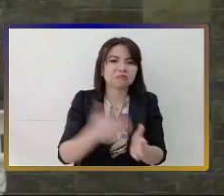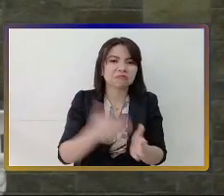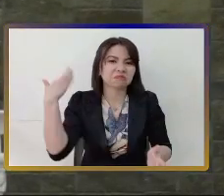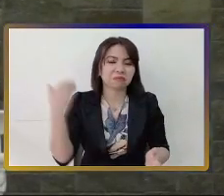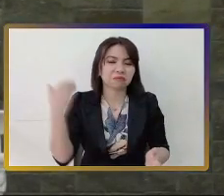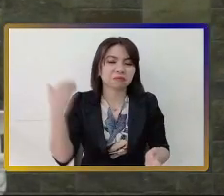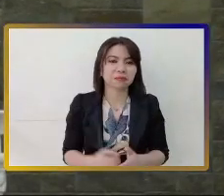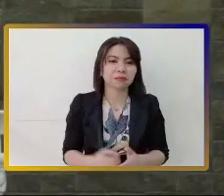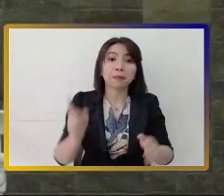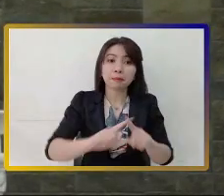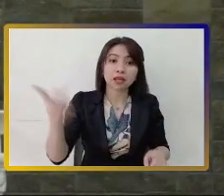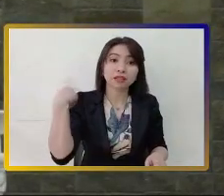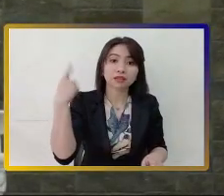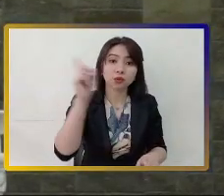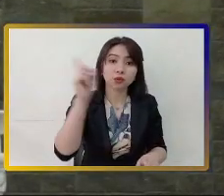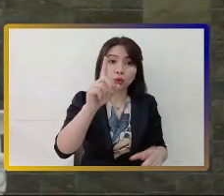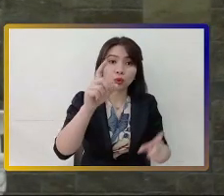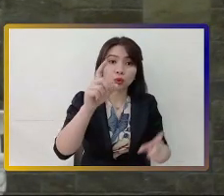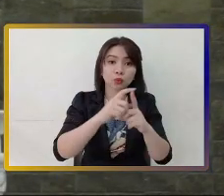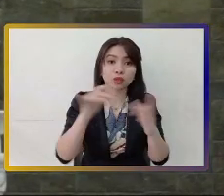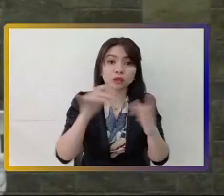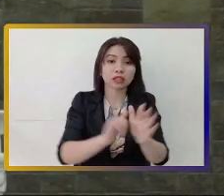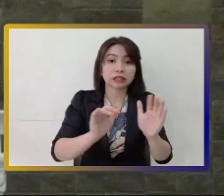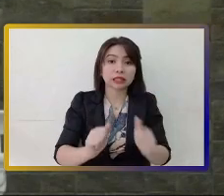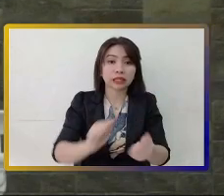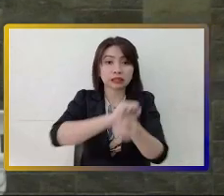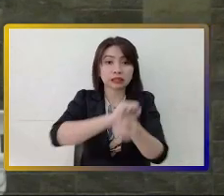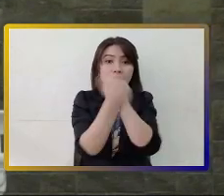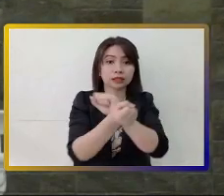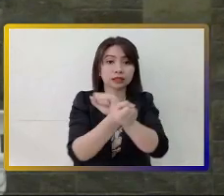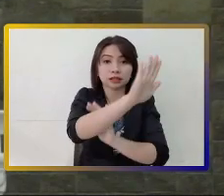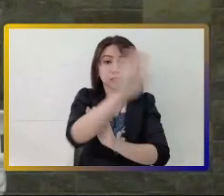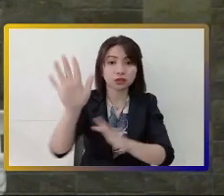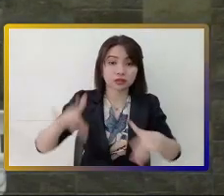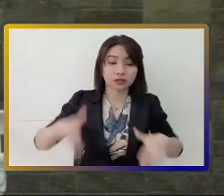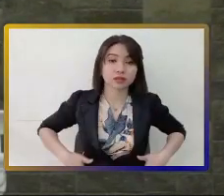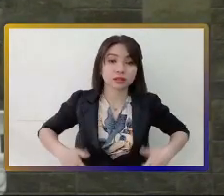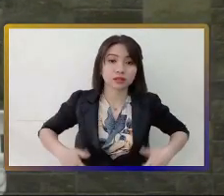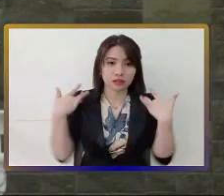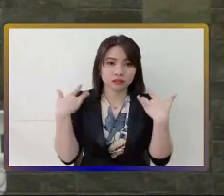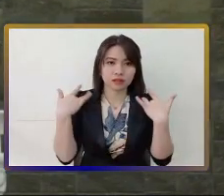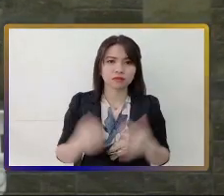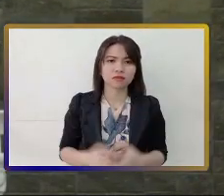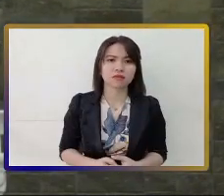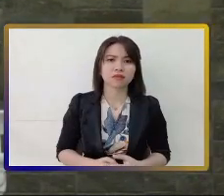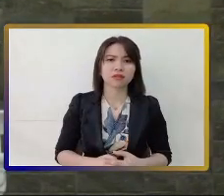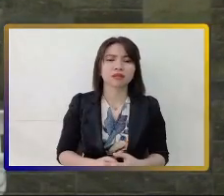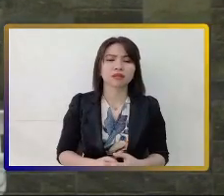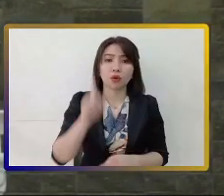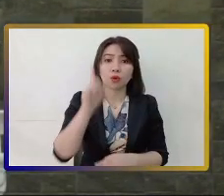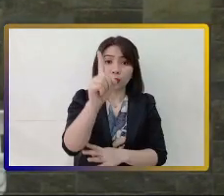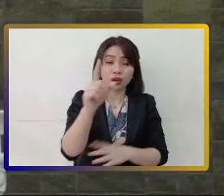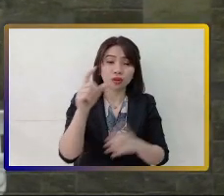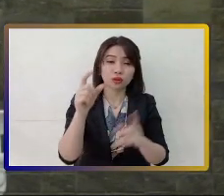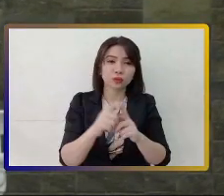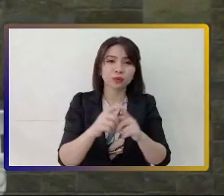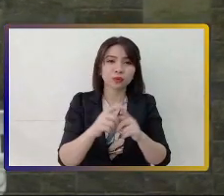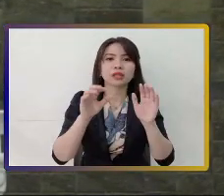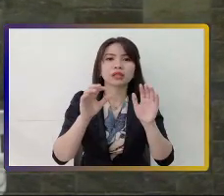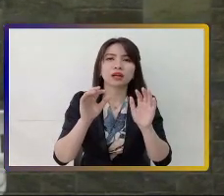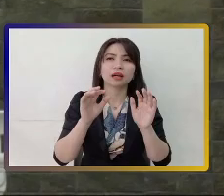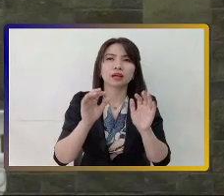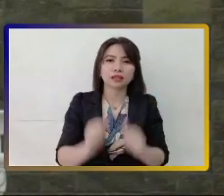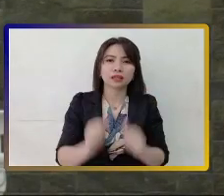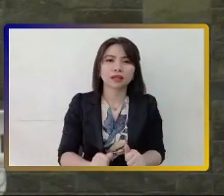that can change your life. There's only one word that can be your turning point. And every turning